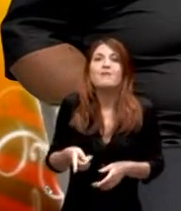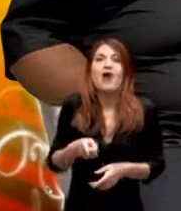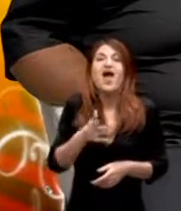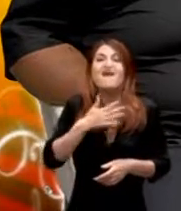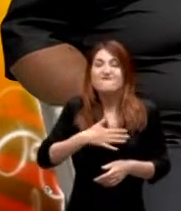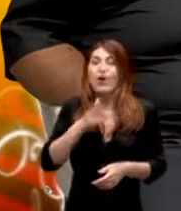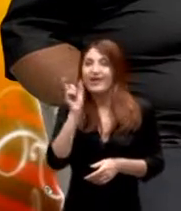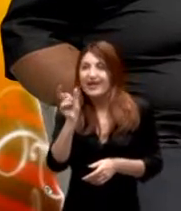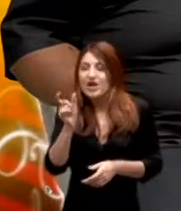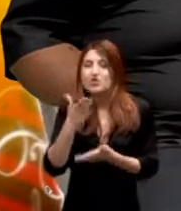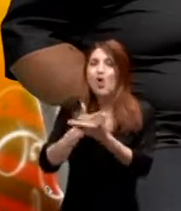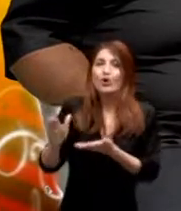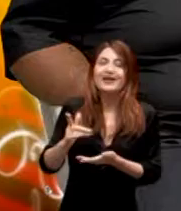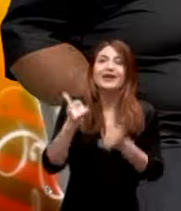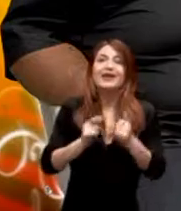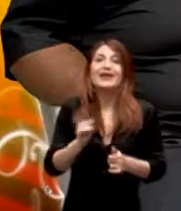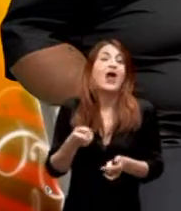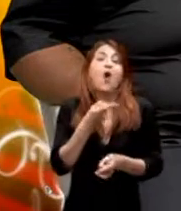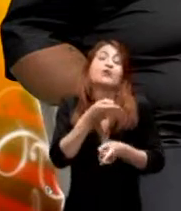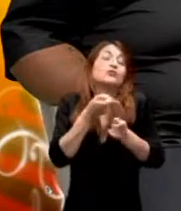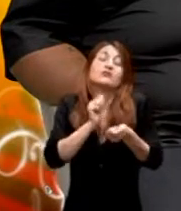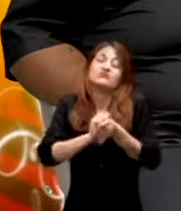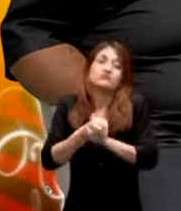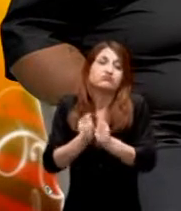vi nju ili ne. Ne sme.